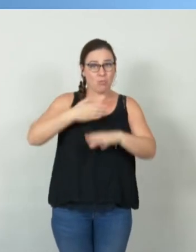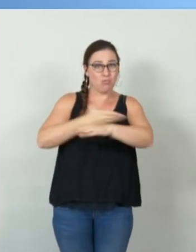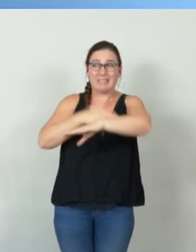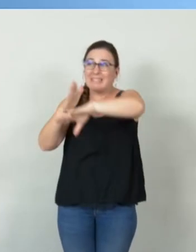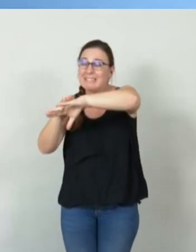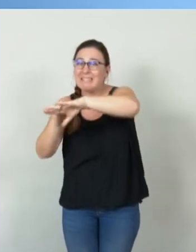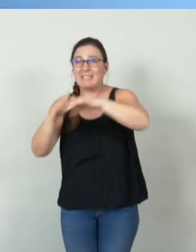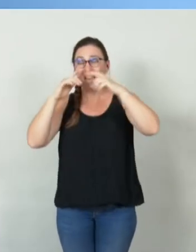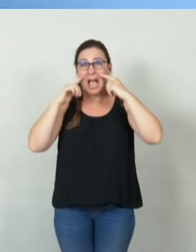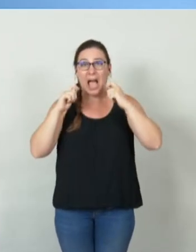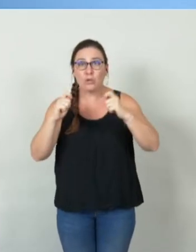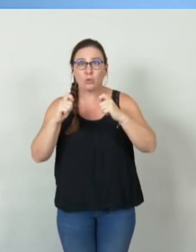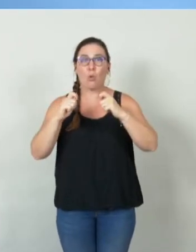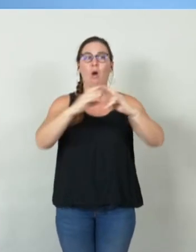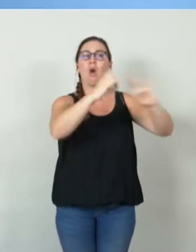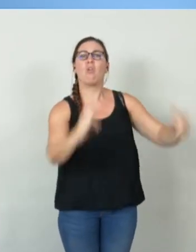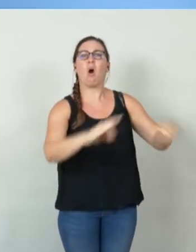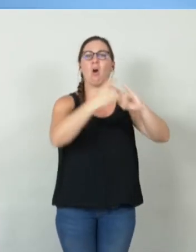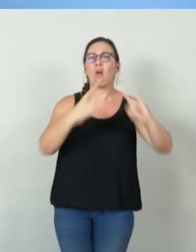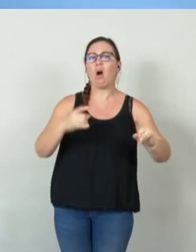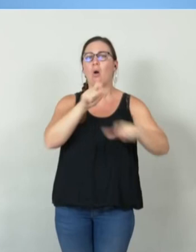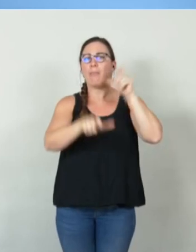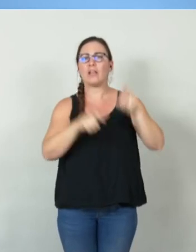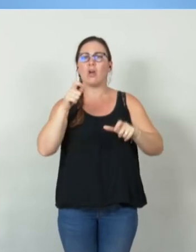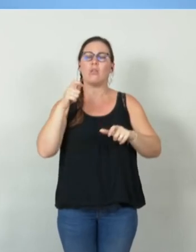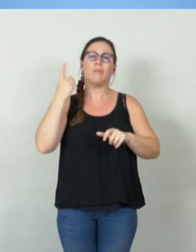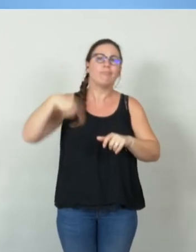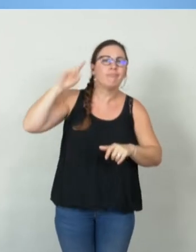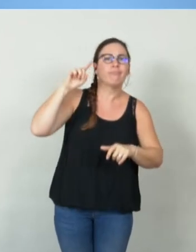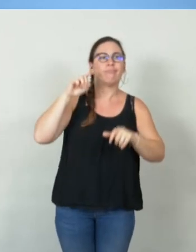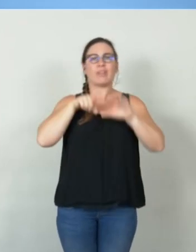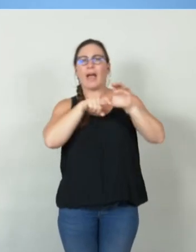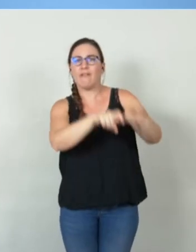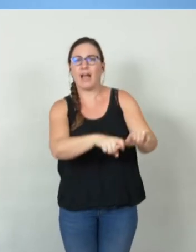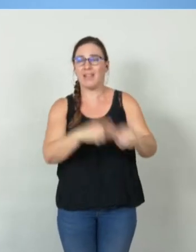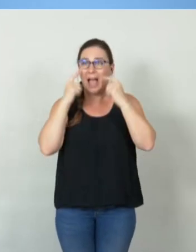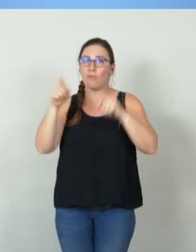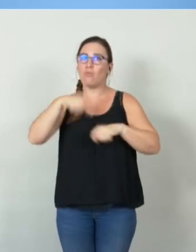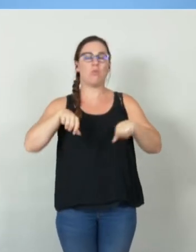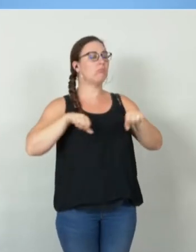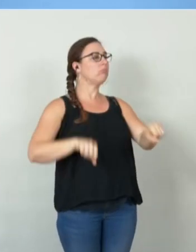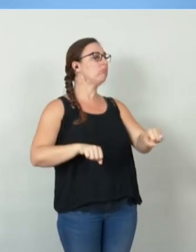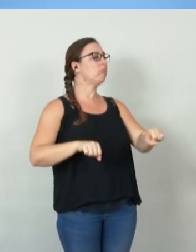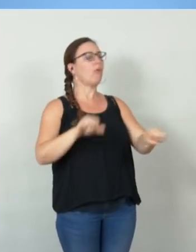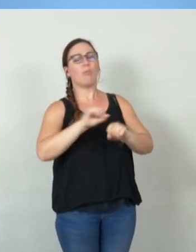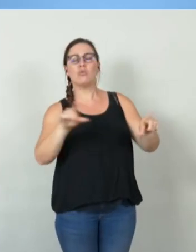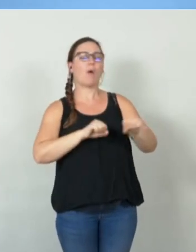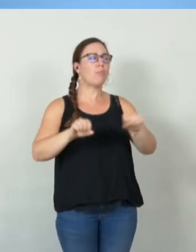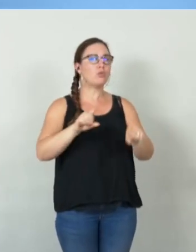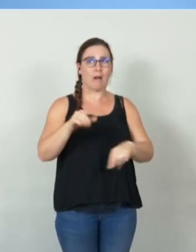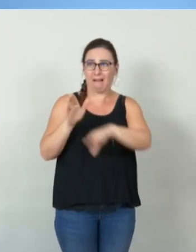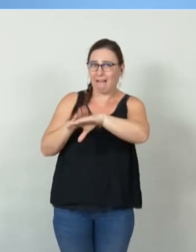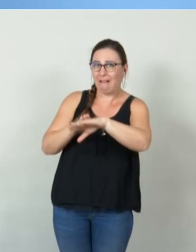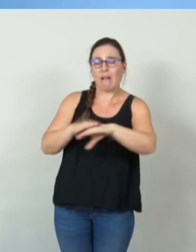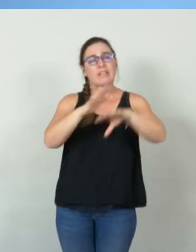campements ça peut poser des problèmes et vous refusez d'agir le refus d'agir c'est des problématiques pour les quartiers